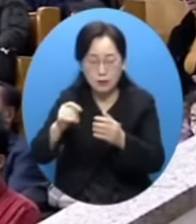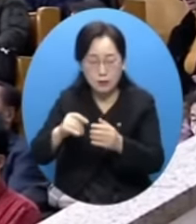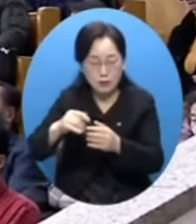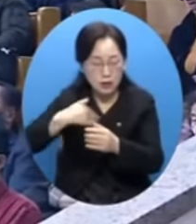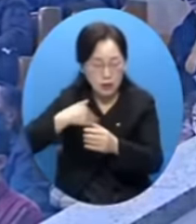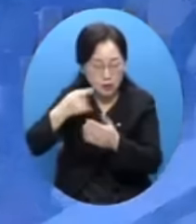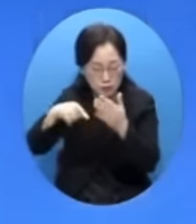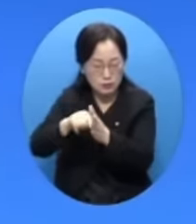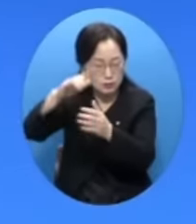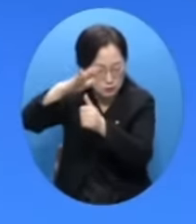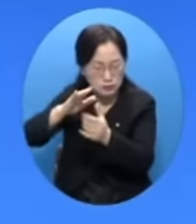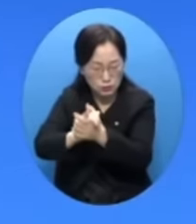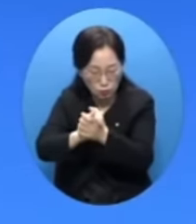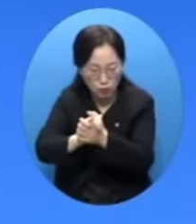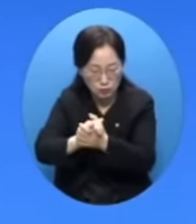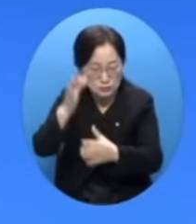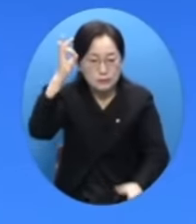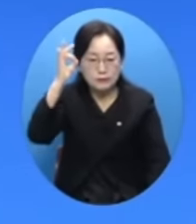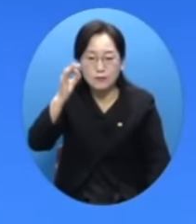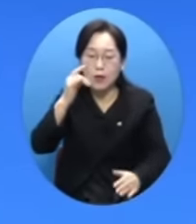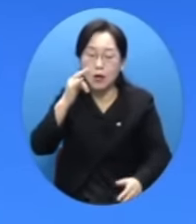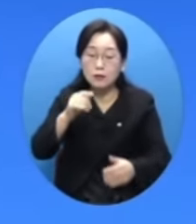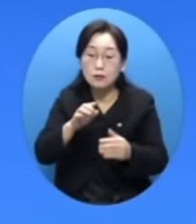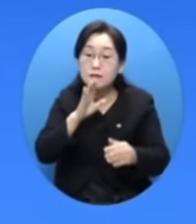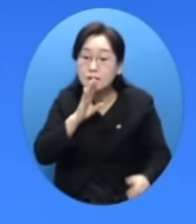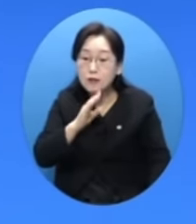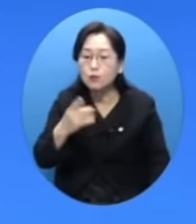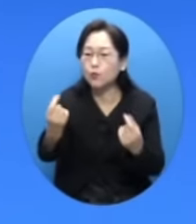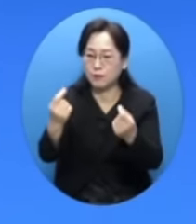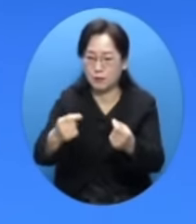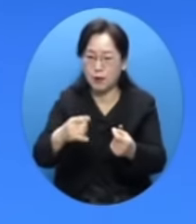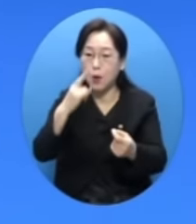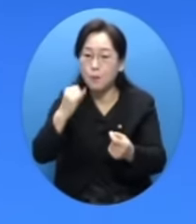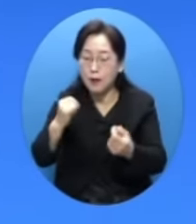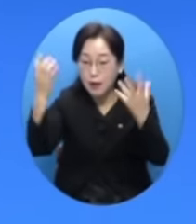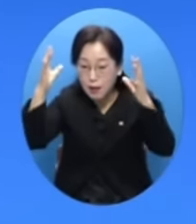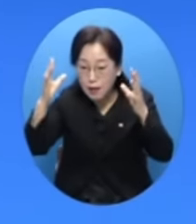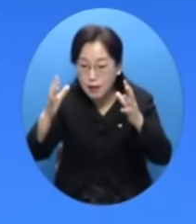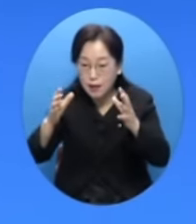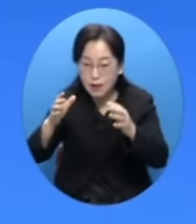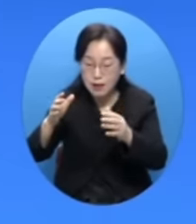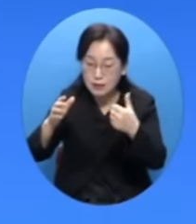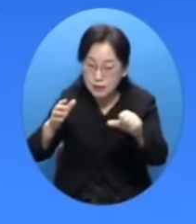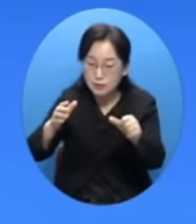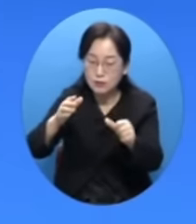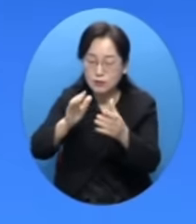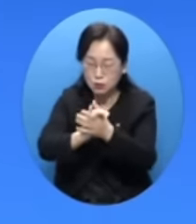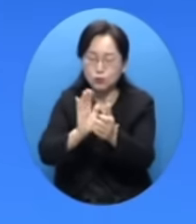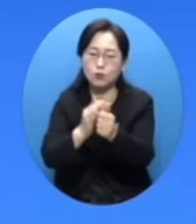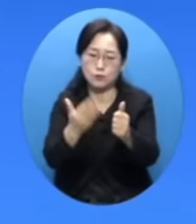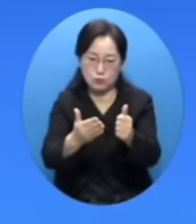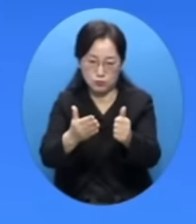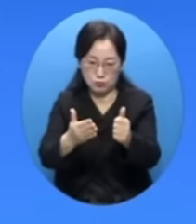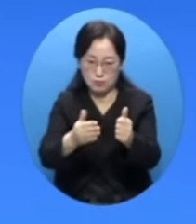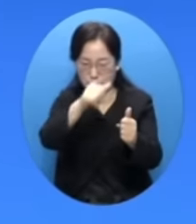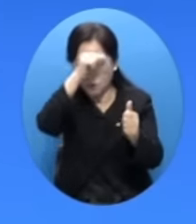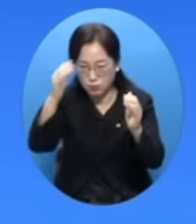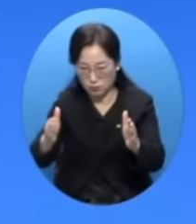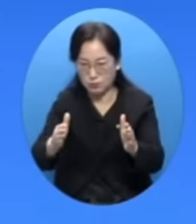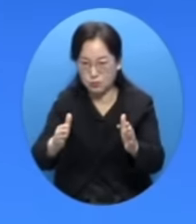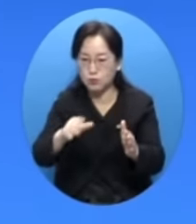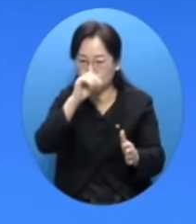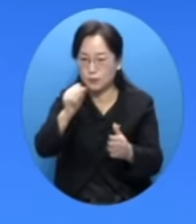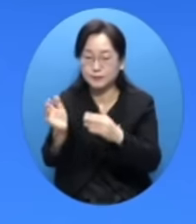떠올랐습니다. 어머니의 기도가 그 자녀의 일생을 변화시키는 것입니다. 폐가 뒤집어지려고 하는 그 위기